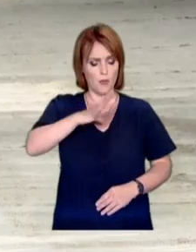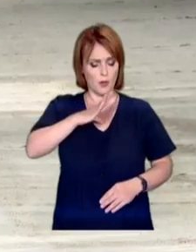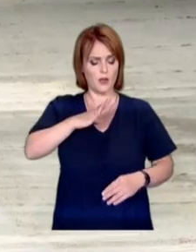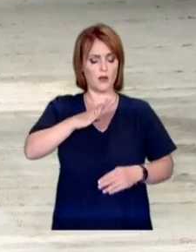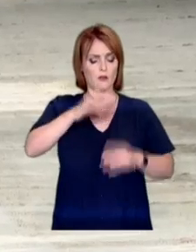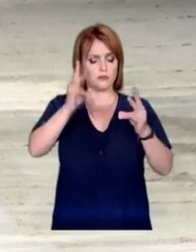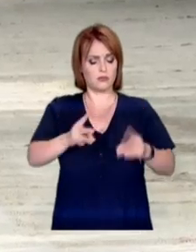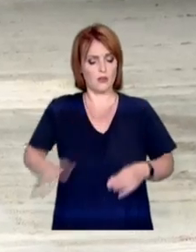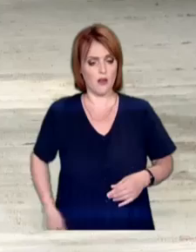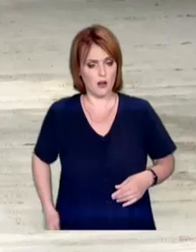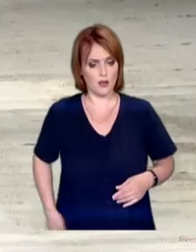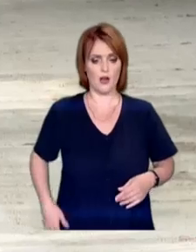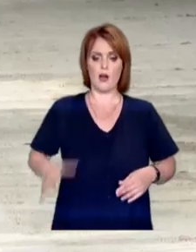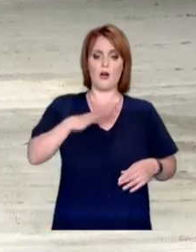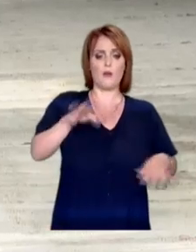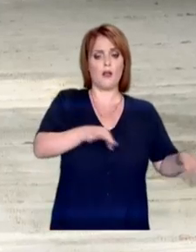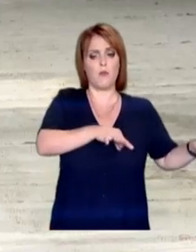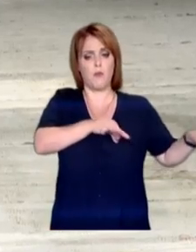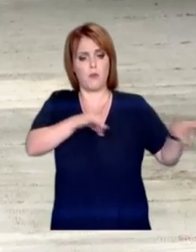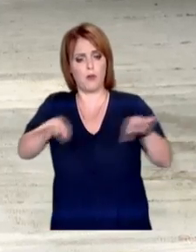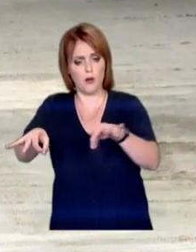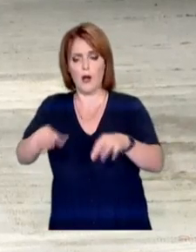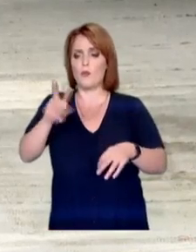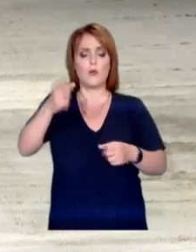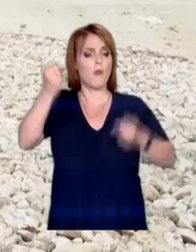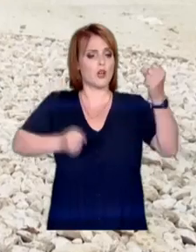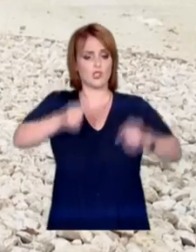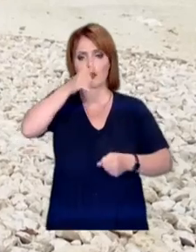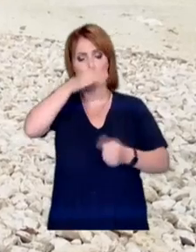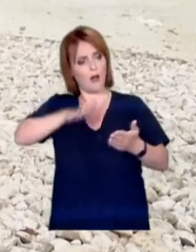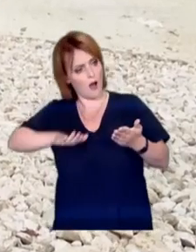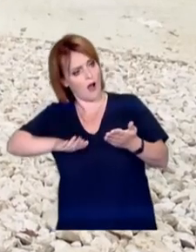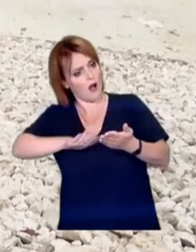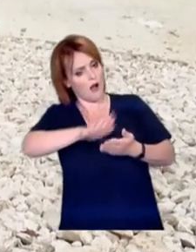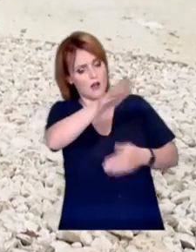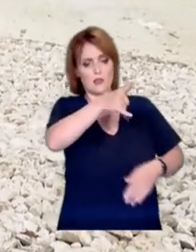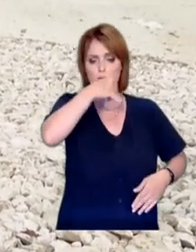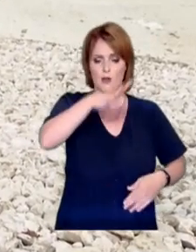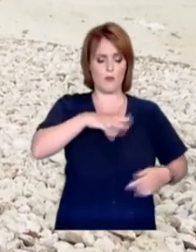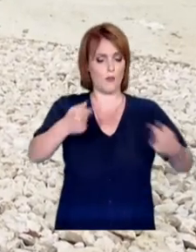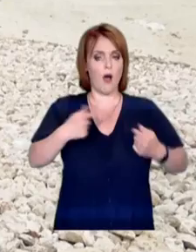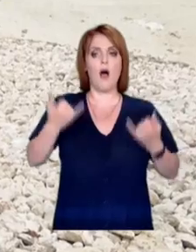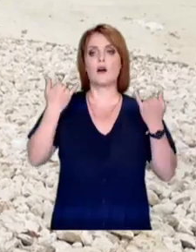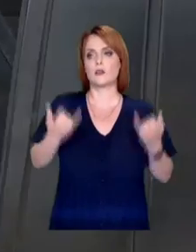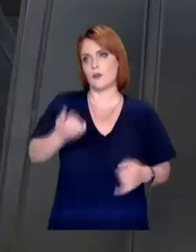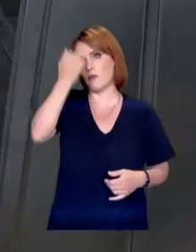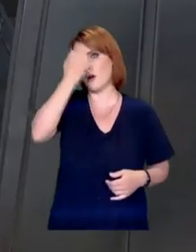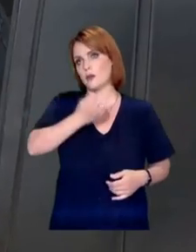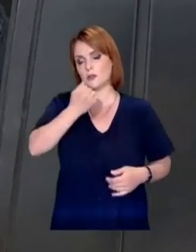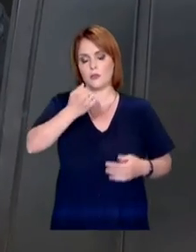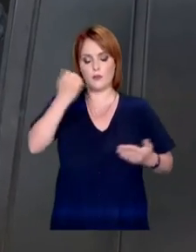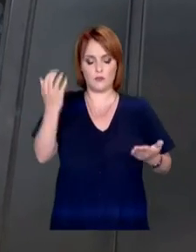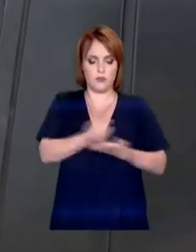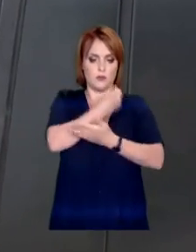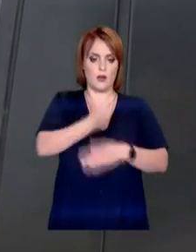l-am dus pe scaun, până la ambulanță, n-a putut să ajungă ambulanța la noi. Acum, bădă prostii. Este tot ghinit. În față de cum era înainte